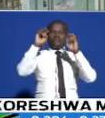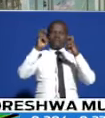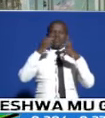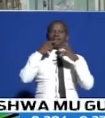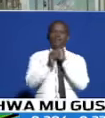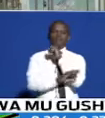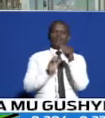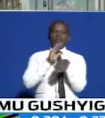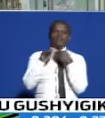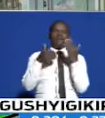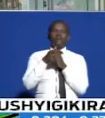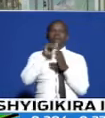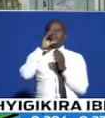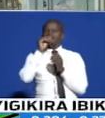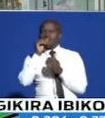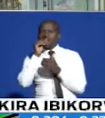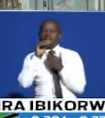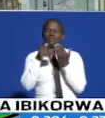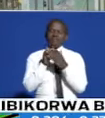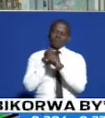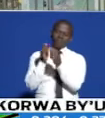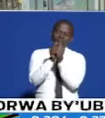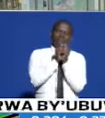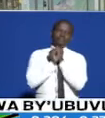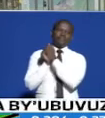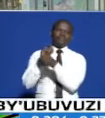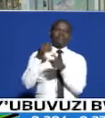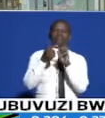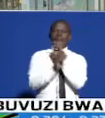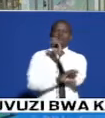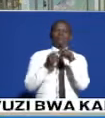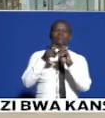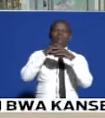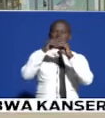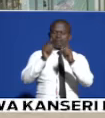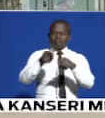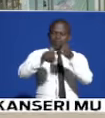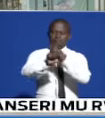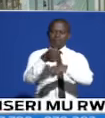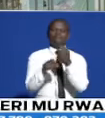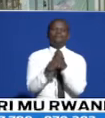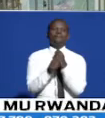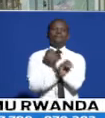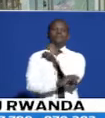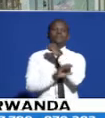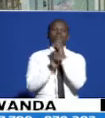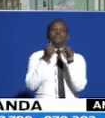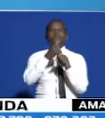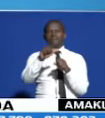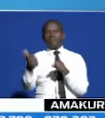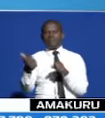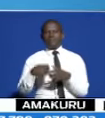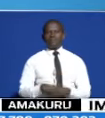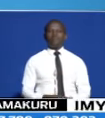ibihugu bivuga mu magambo ukwishyira hamwe kw'ibihugu ariko byagera mu bikorwa ibyo bihugu bigakora ibindi.